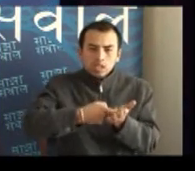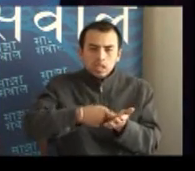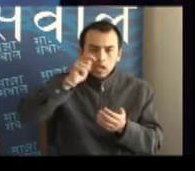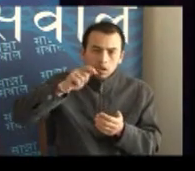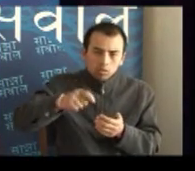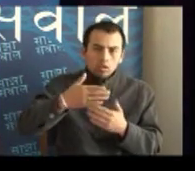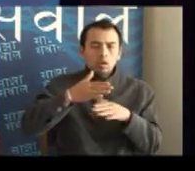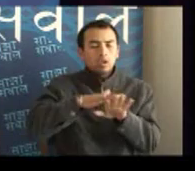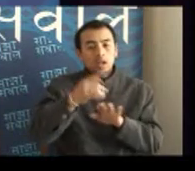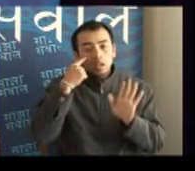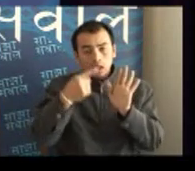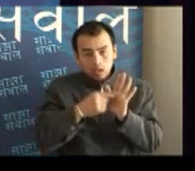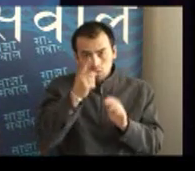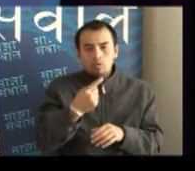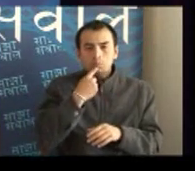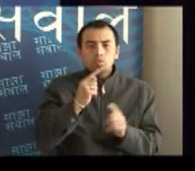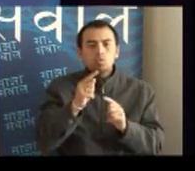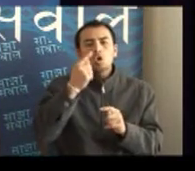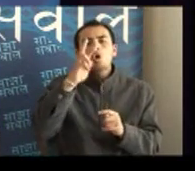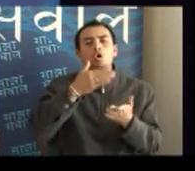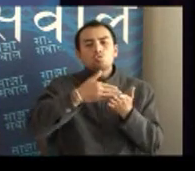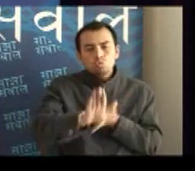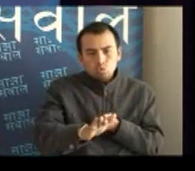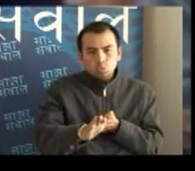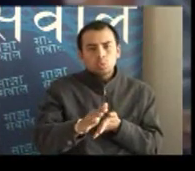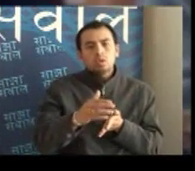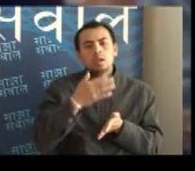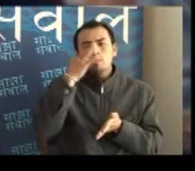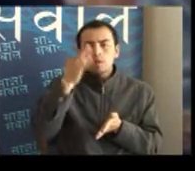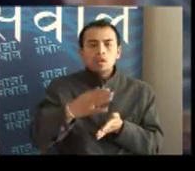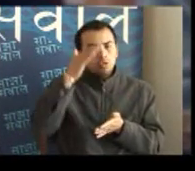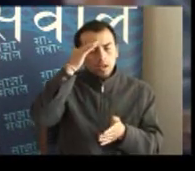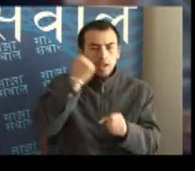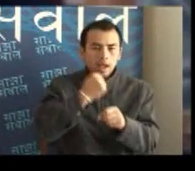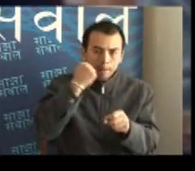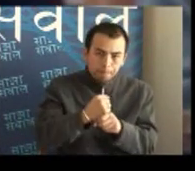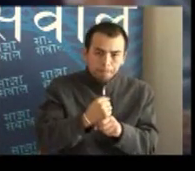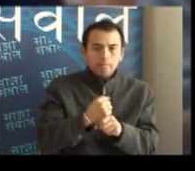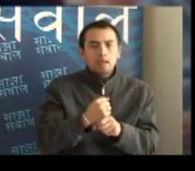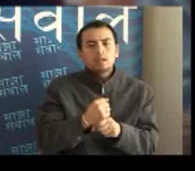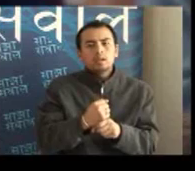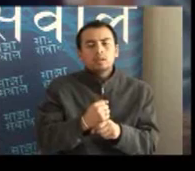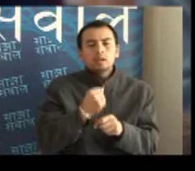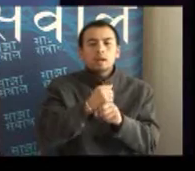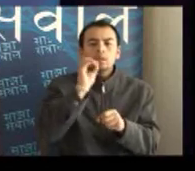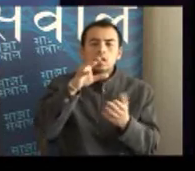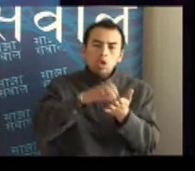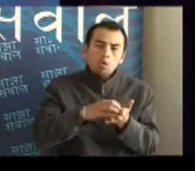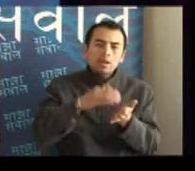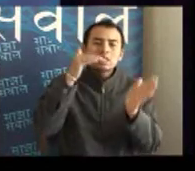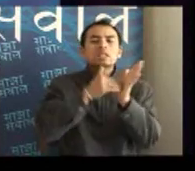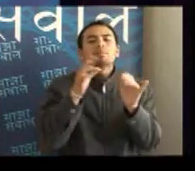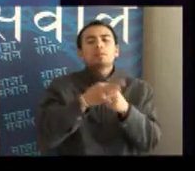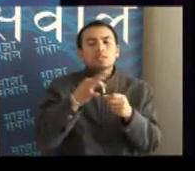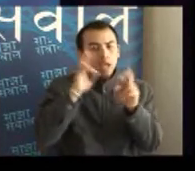ऐनहरूलाई कानुनहरूलाई हेर्दाखेरि अब काहीँ कर छुट त्यसपछि निश्चित सङ्ख्यामा सरकारी जागिरे वा त्यस्तो जागिर दिने ठाउँमा